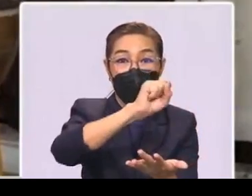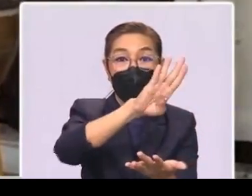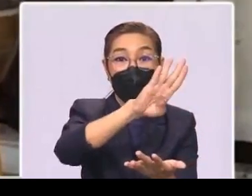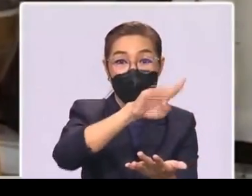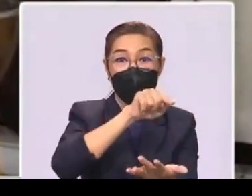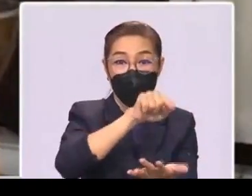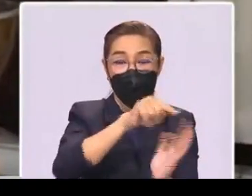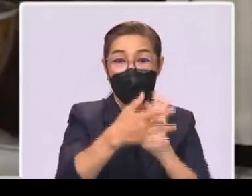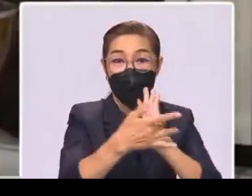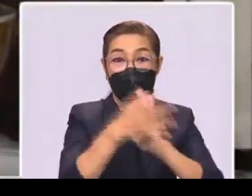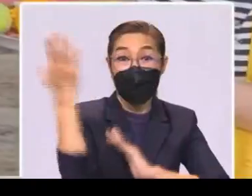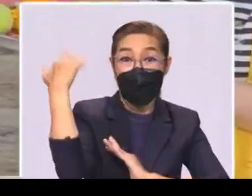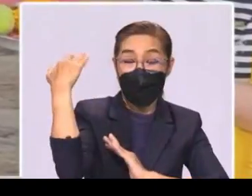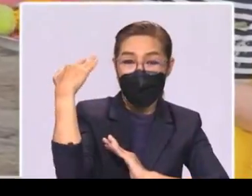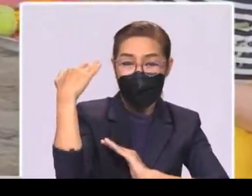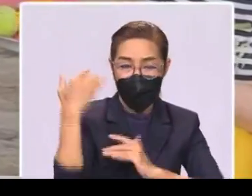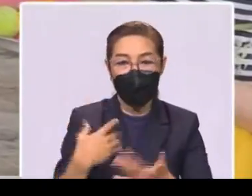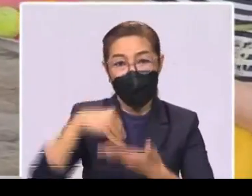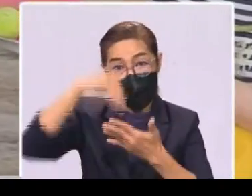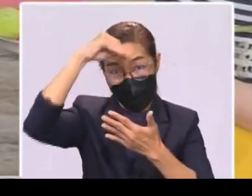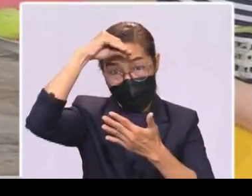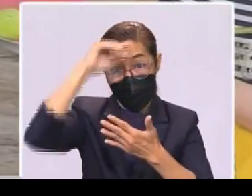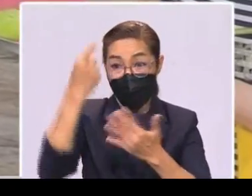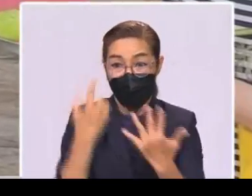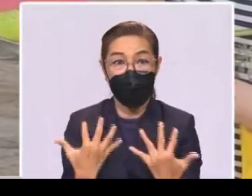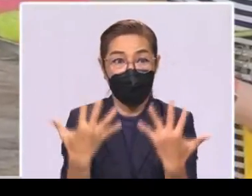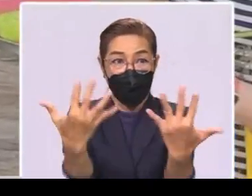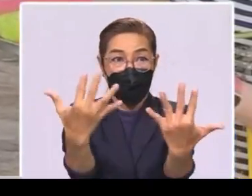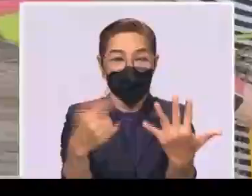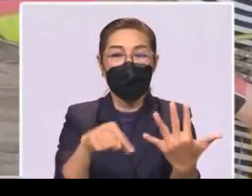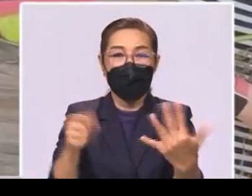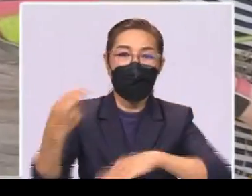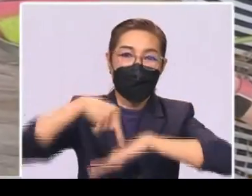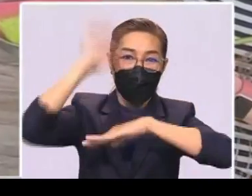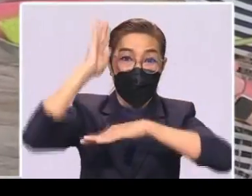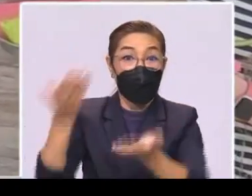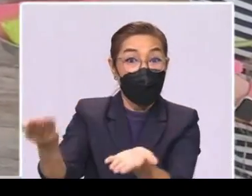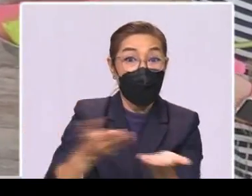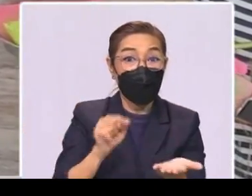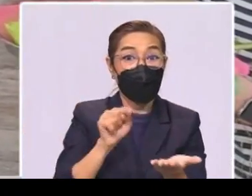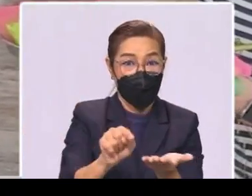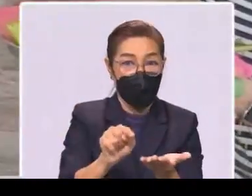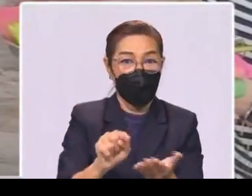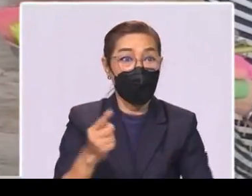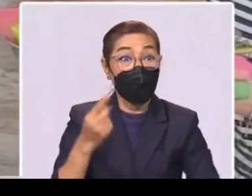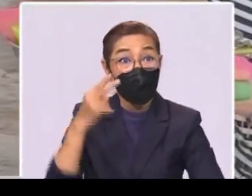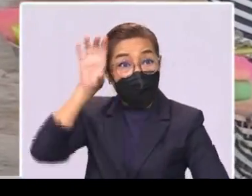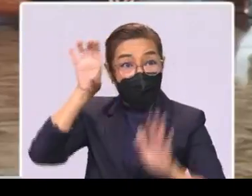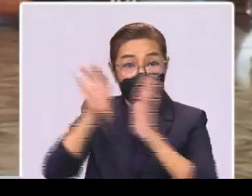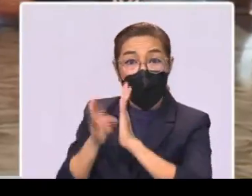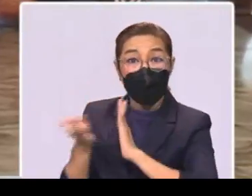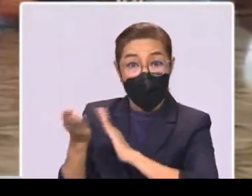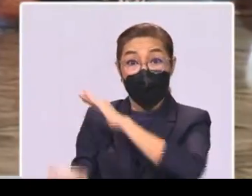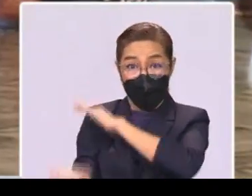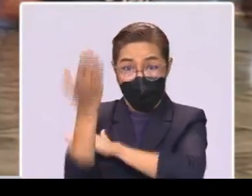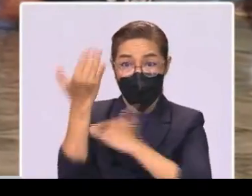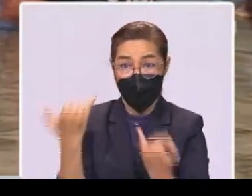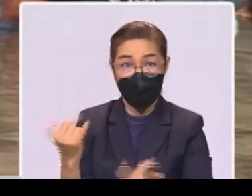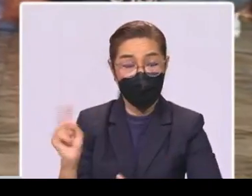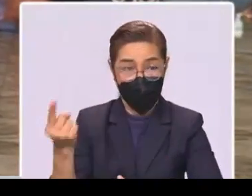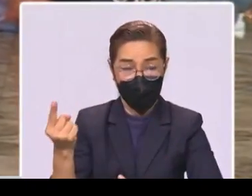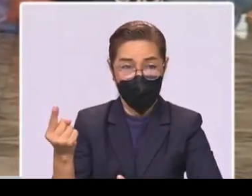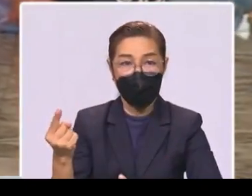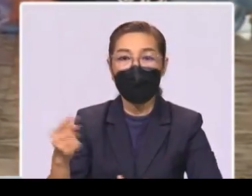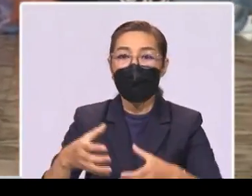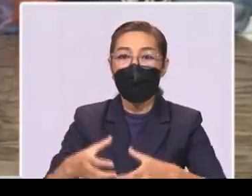ทีมงานมีภาพของดรเอนะเอามาโชว์ซะหน่อยนะอันนี้ภาพที่เไปไศาลหลักเมือันนี้คือภาพล่าสุดเมื่อเช้านี้ใช่ครับ่ครับคือเไปไหว้